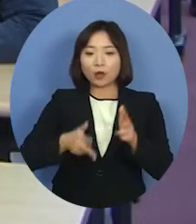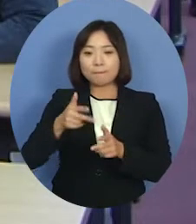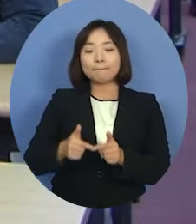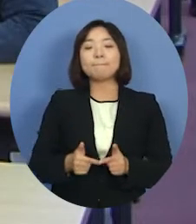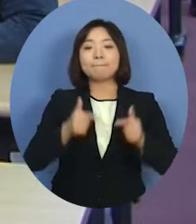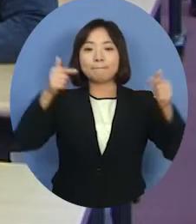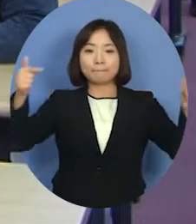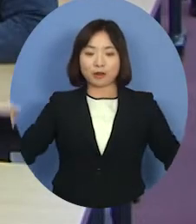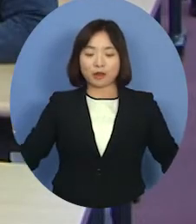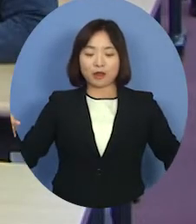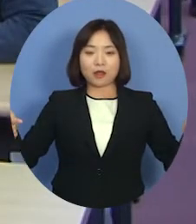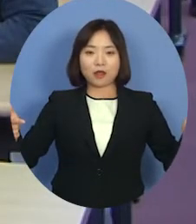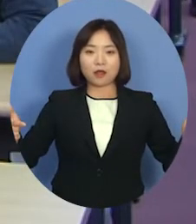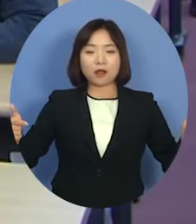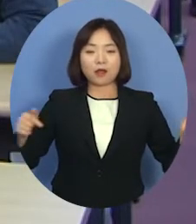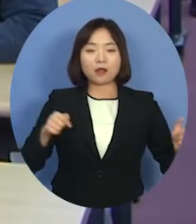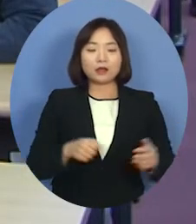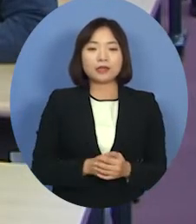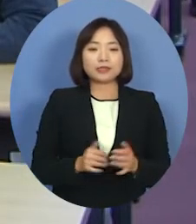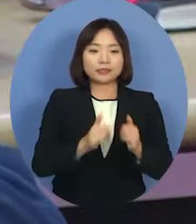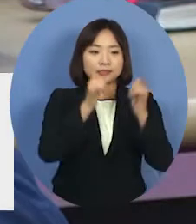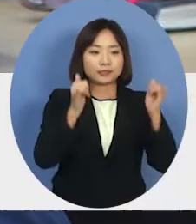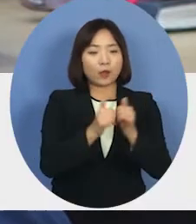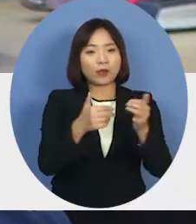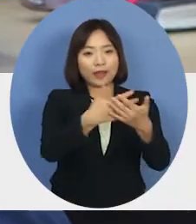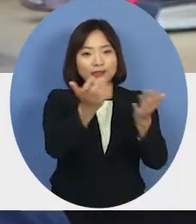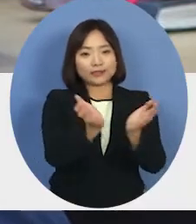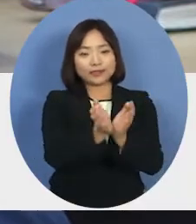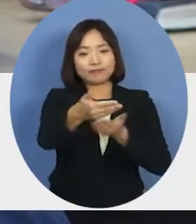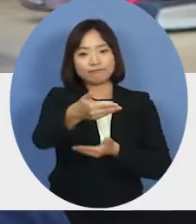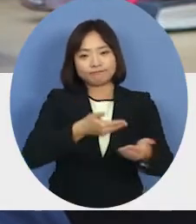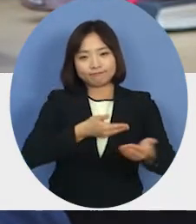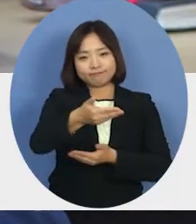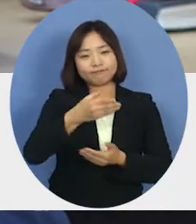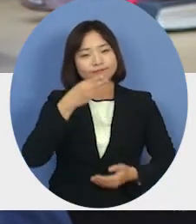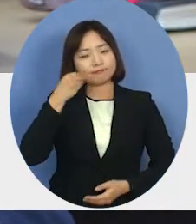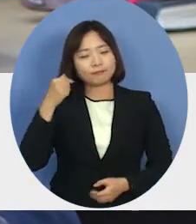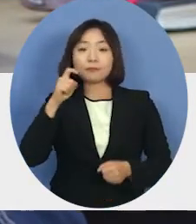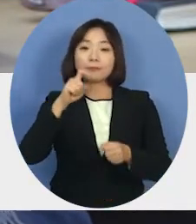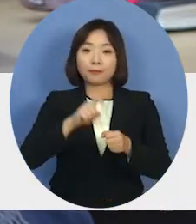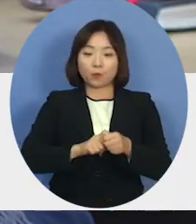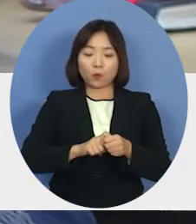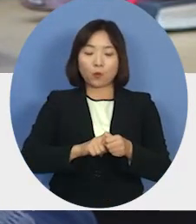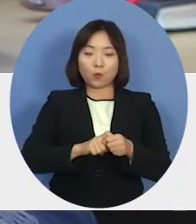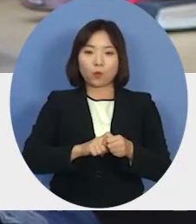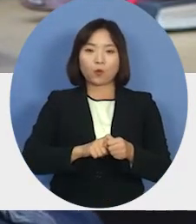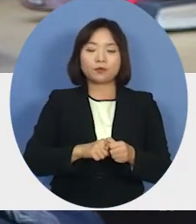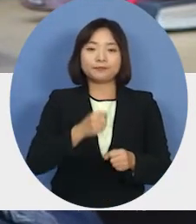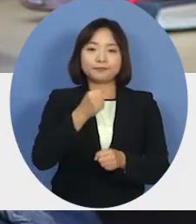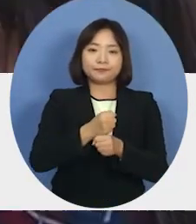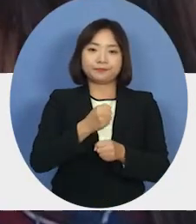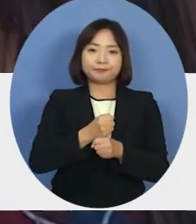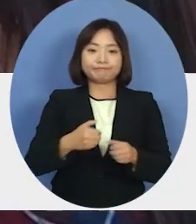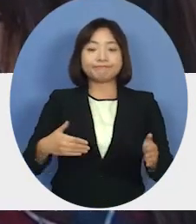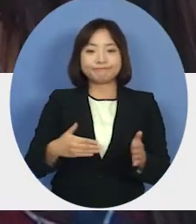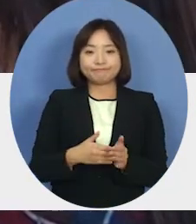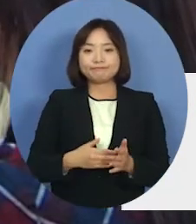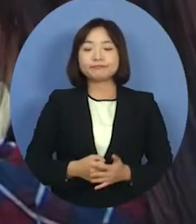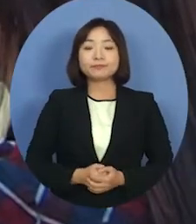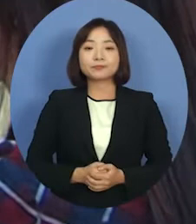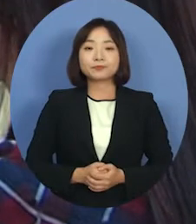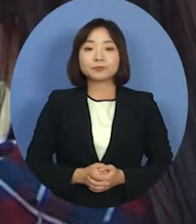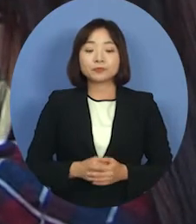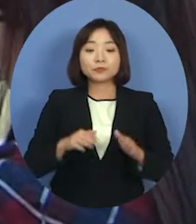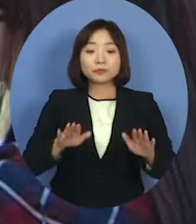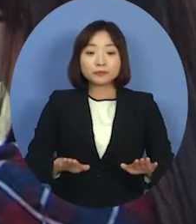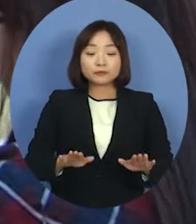확대해 종이 문서 반으로 이루어지고 있는 사회단체와 의 소통을 원활히 하고자 스마트 소통 4 시스템을 구축하게 되었습니다